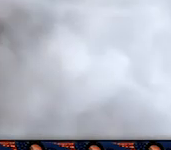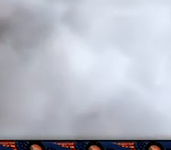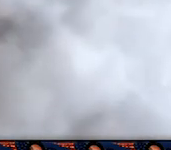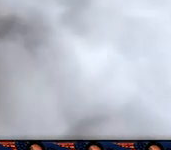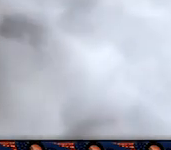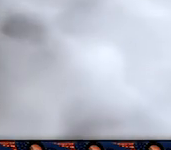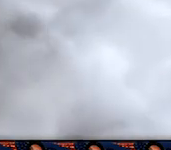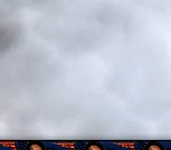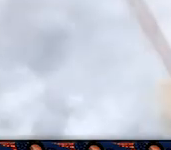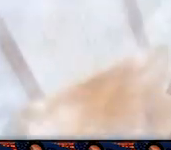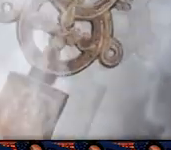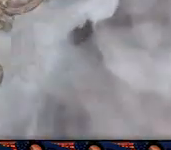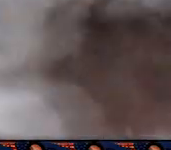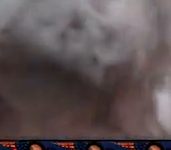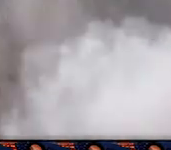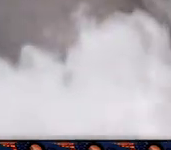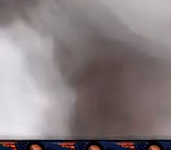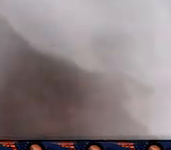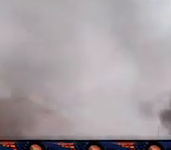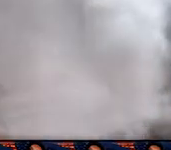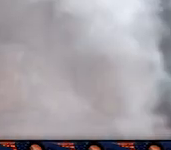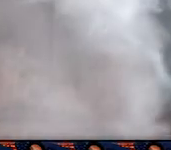አልችልም ለመቆም ብዙ